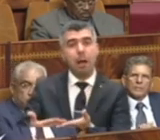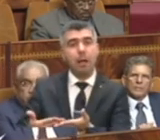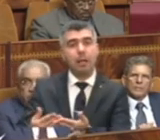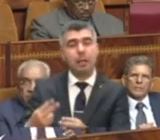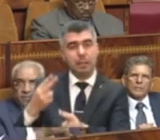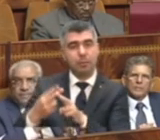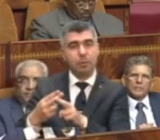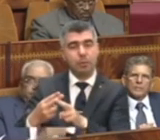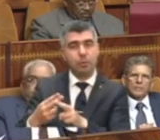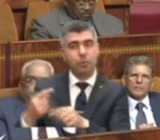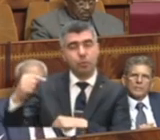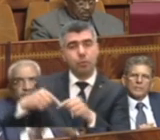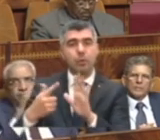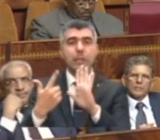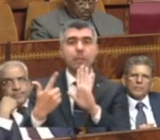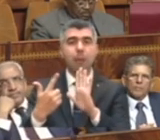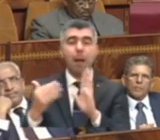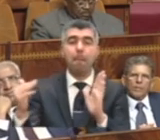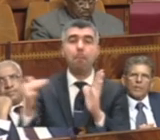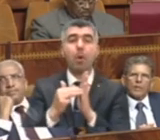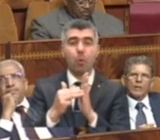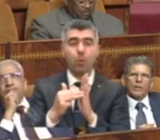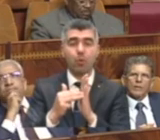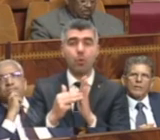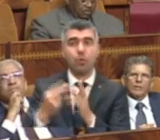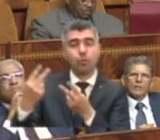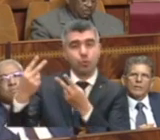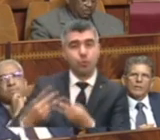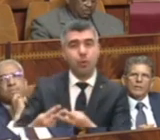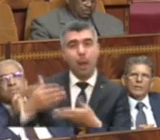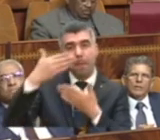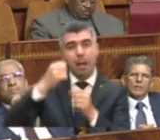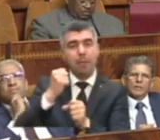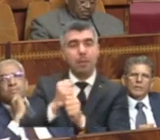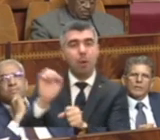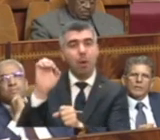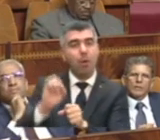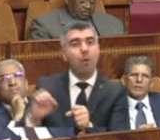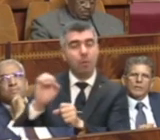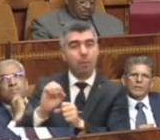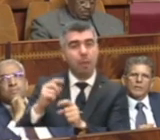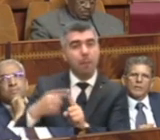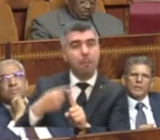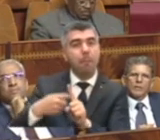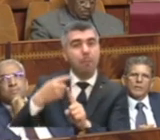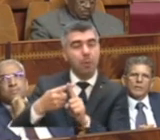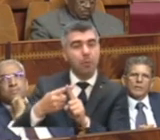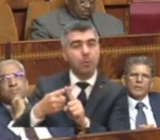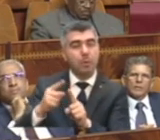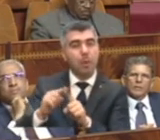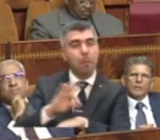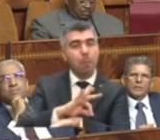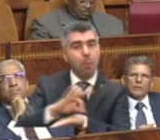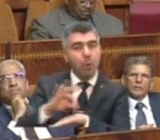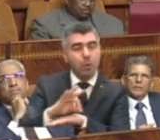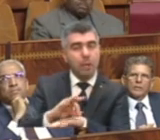يتوقع عبور تقريبا 7 ملايين مسافر عبر مطارات البلاد. وهذا الشيء اللي خصو اليوم خصنا زياده في الموارد البشريه والاستثمار